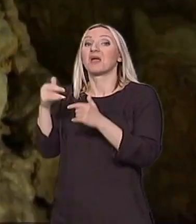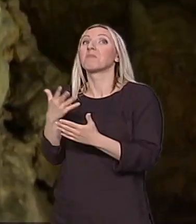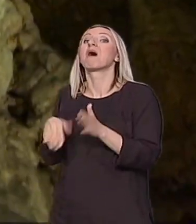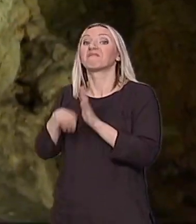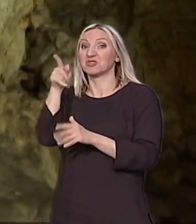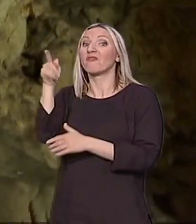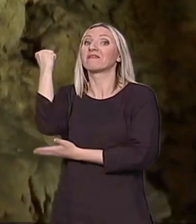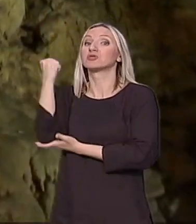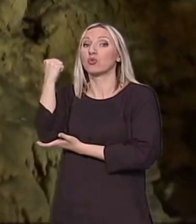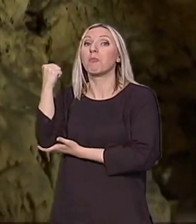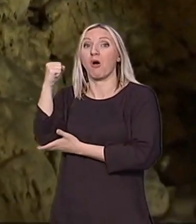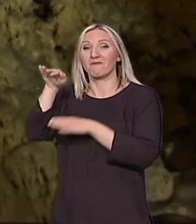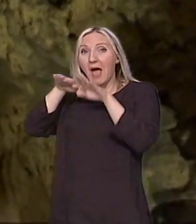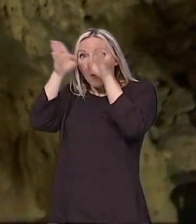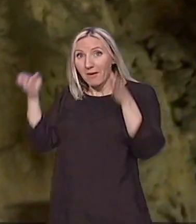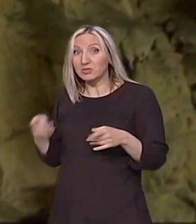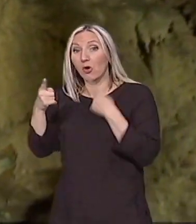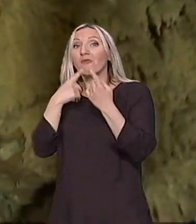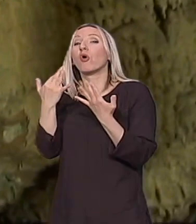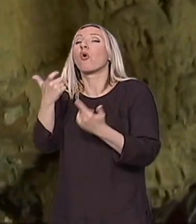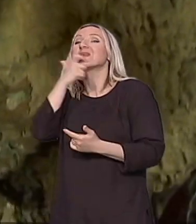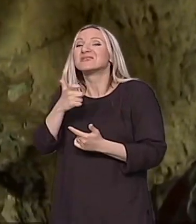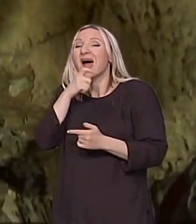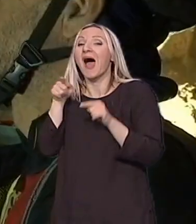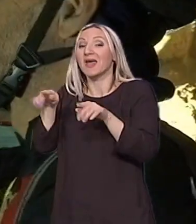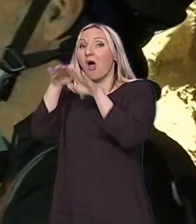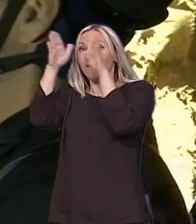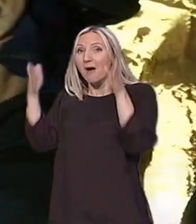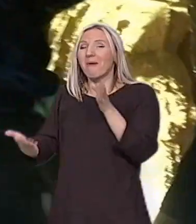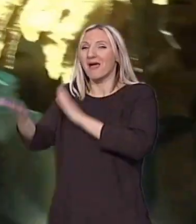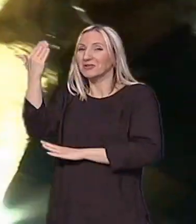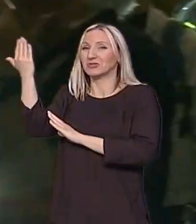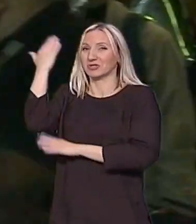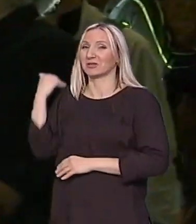u pećini i to govori o starosti ove pećine.